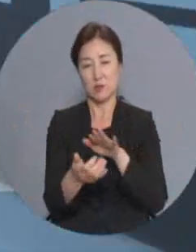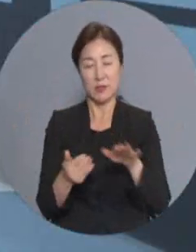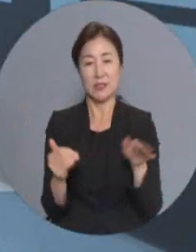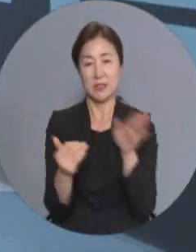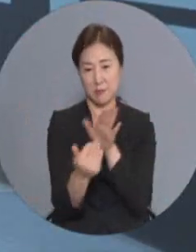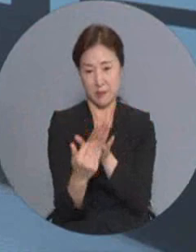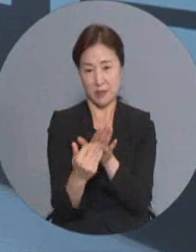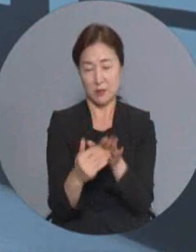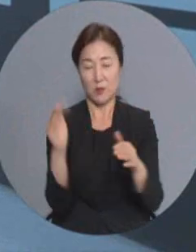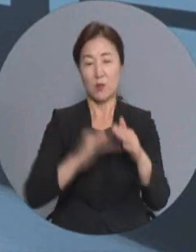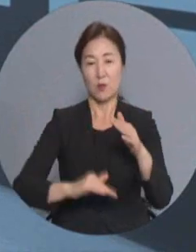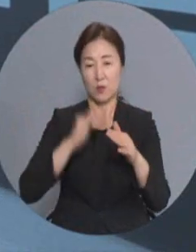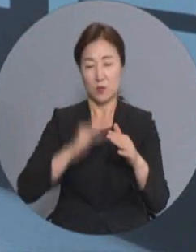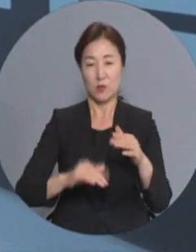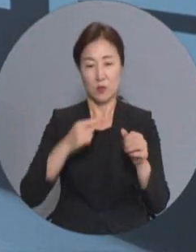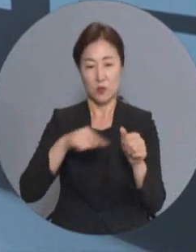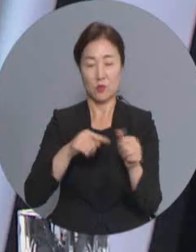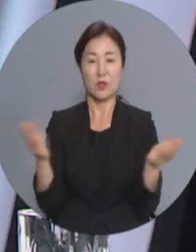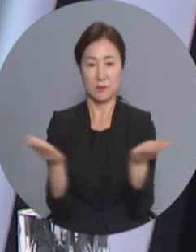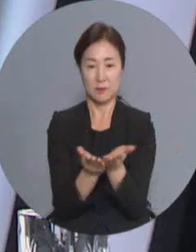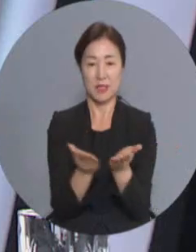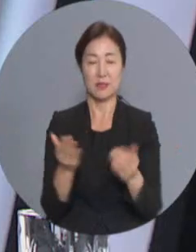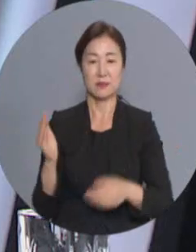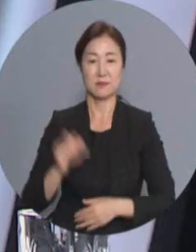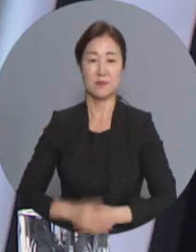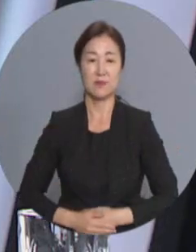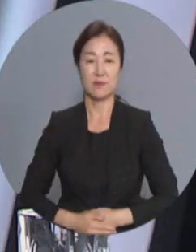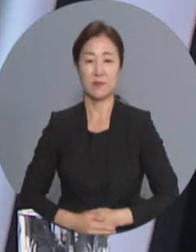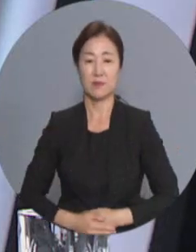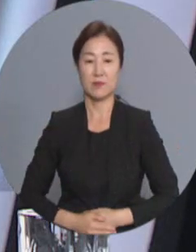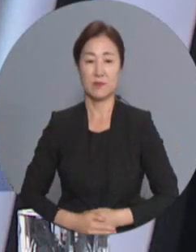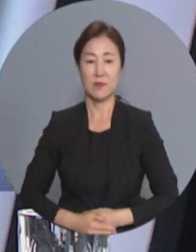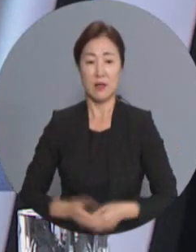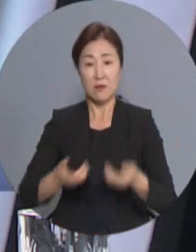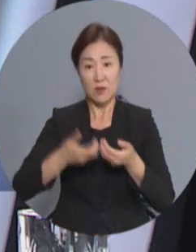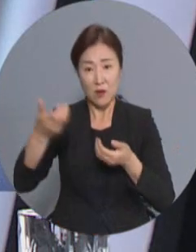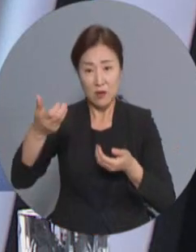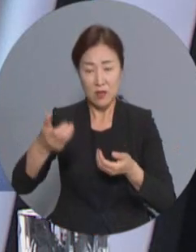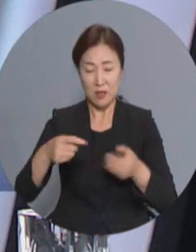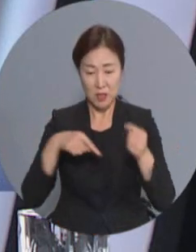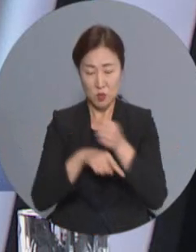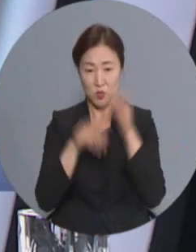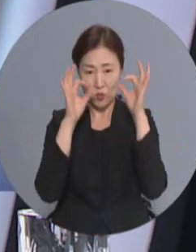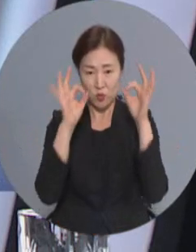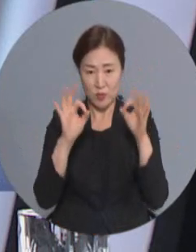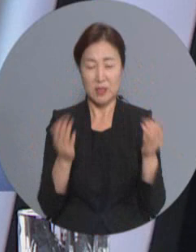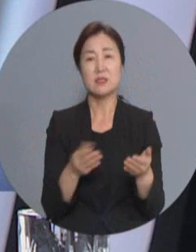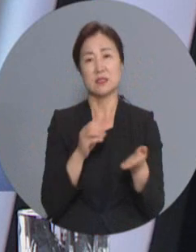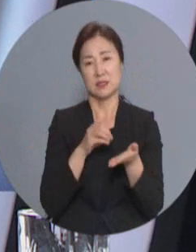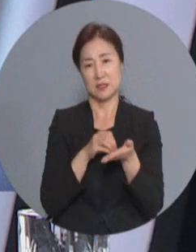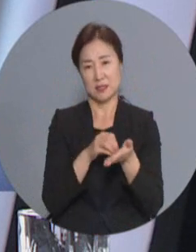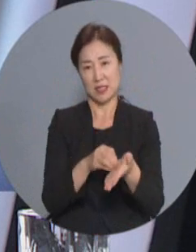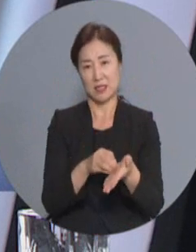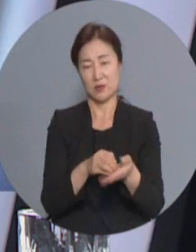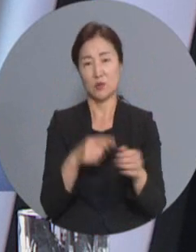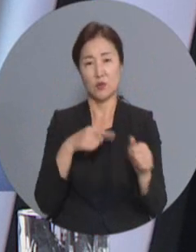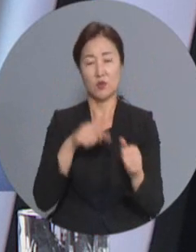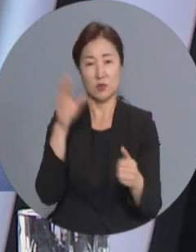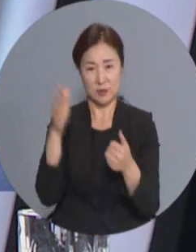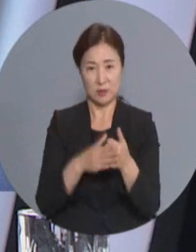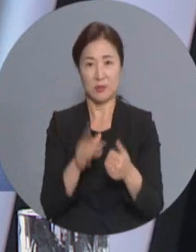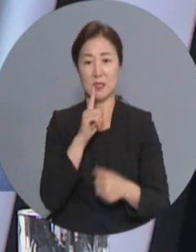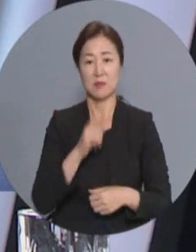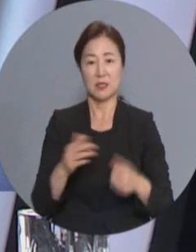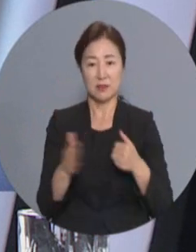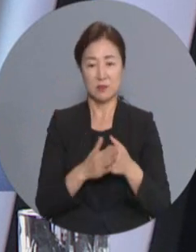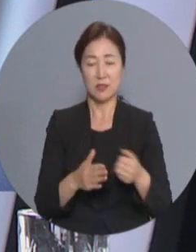방향성과도 일치합니다 그 떠나는 도민들의 그 이유를 보면은 일자리와 교육 때문에 떠납니다데 일자로도